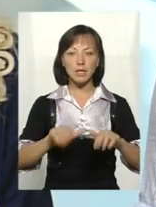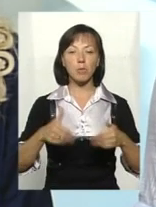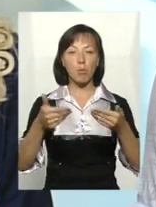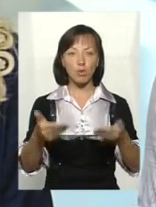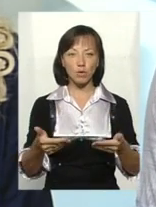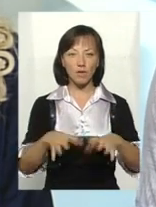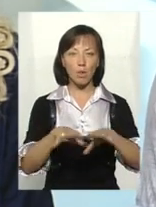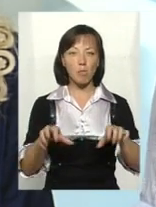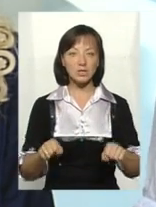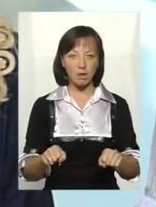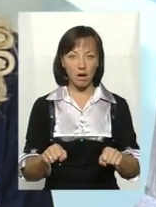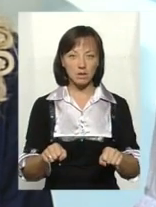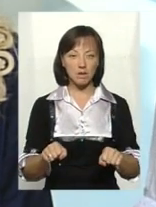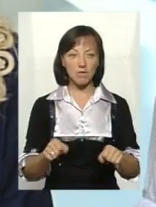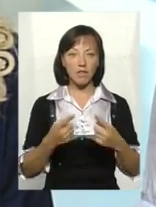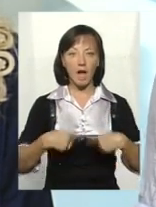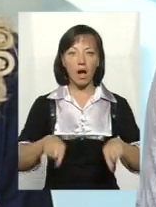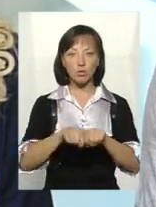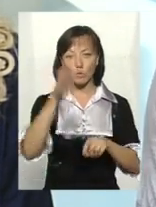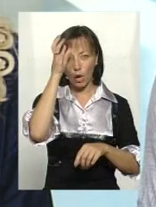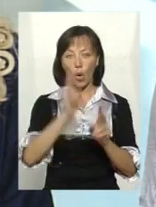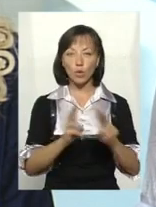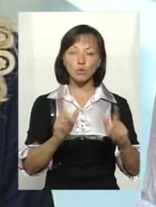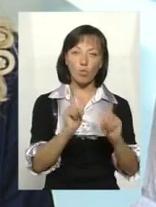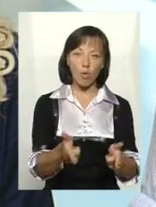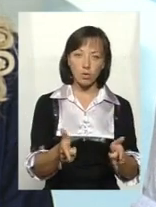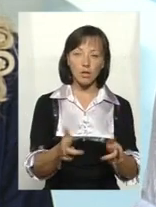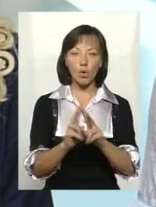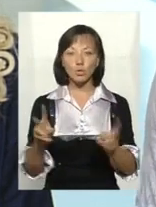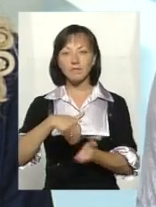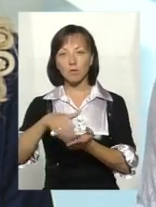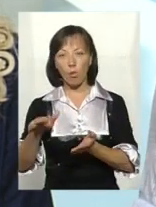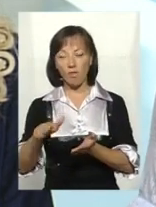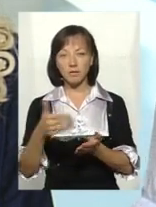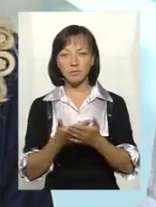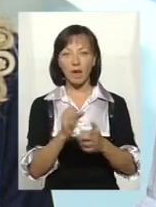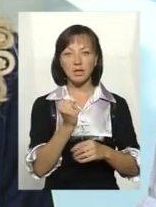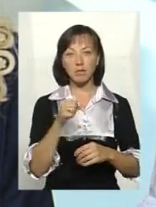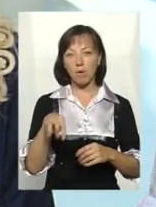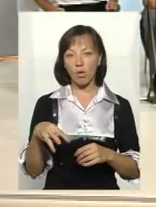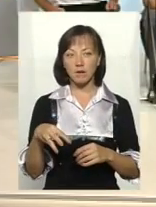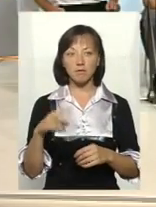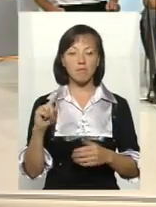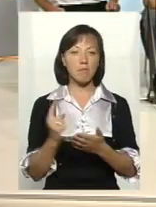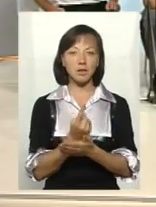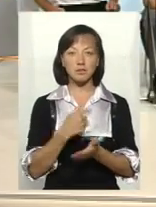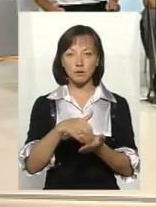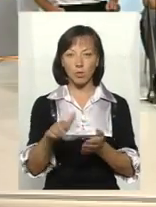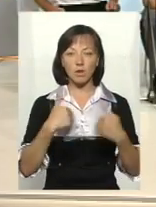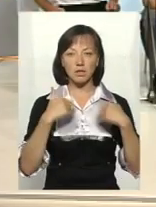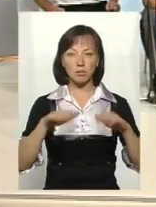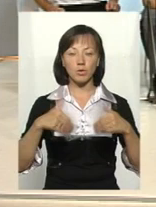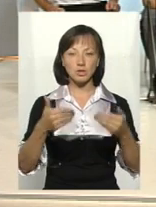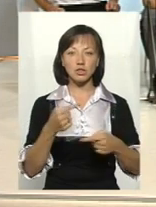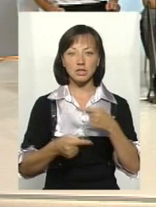запропоновано посади в галузі освіти. Хтось погодився, хтось відмовився, як, наприклад, Андрій Миколаївич вперше відмовився, коли йому